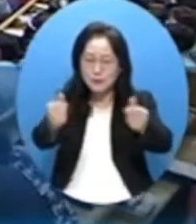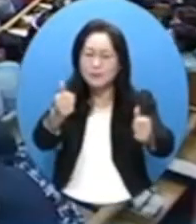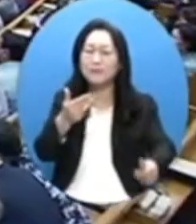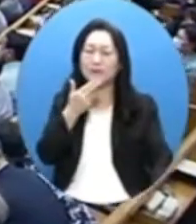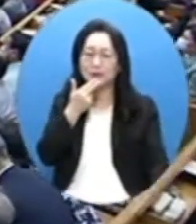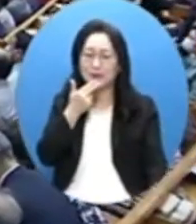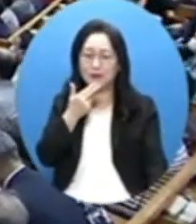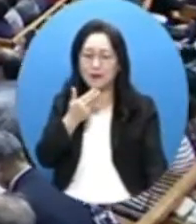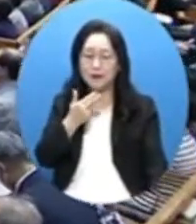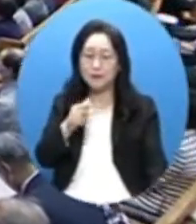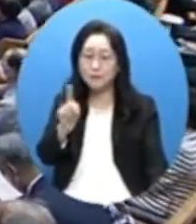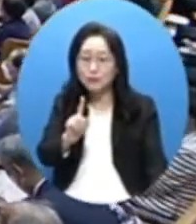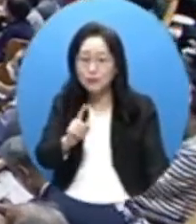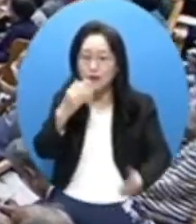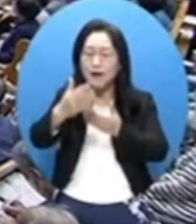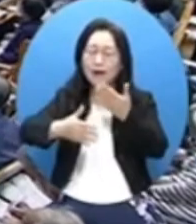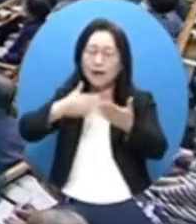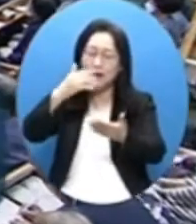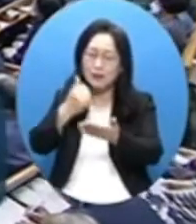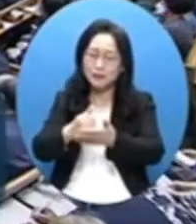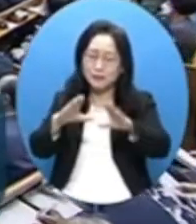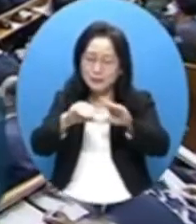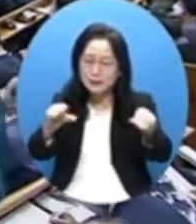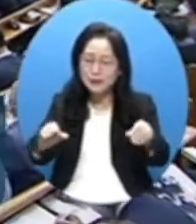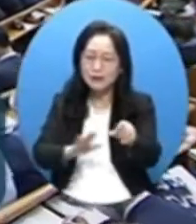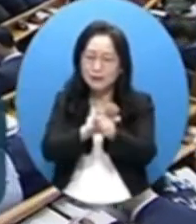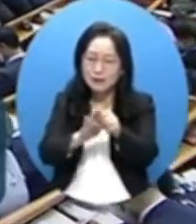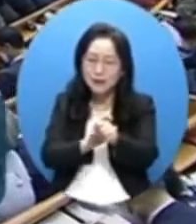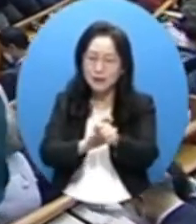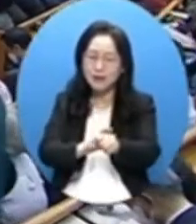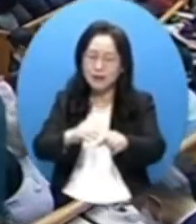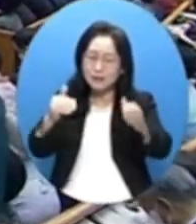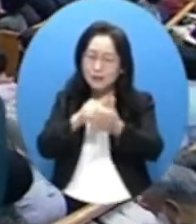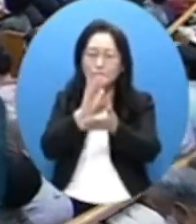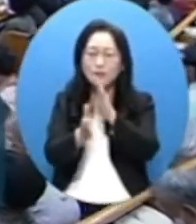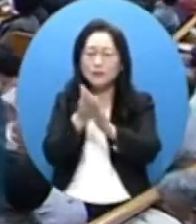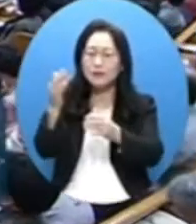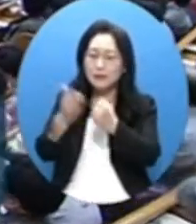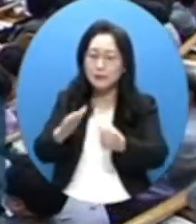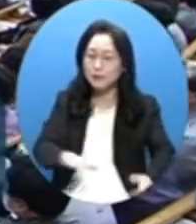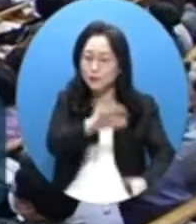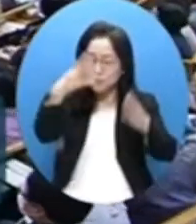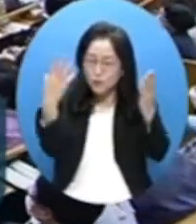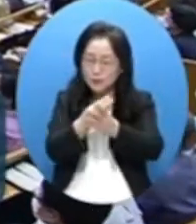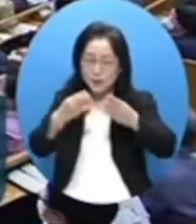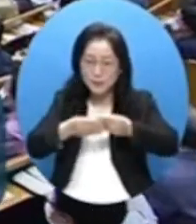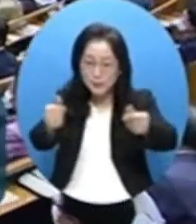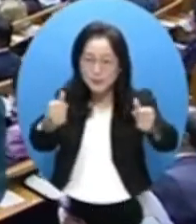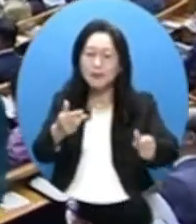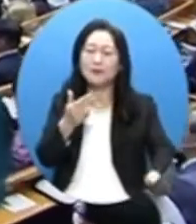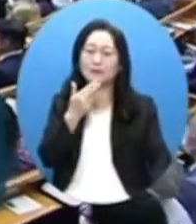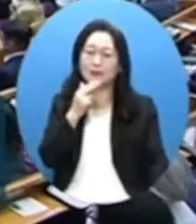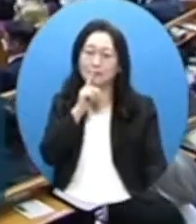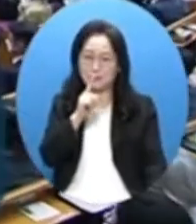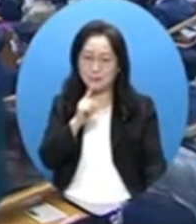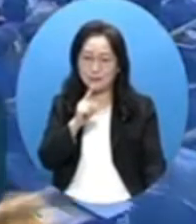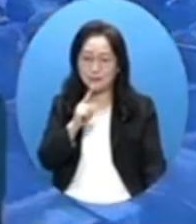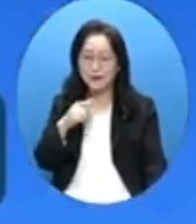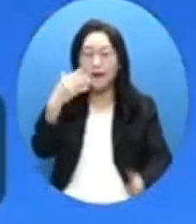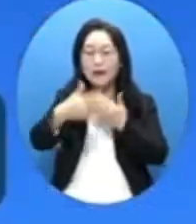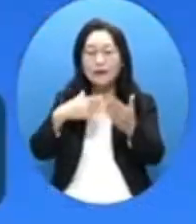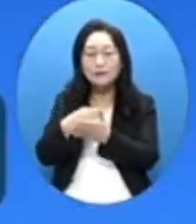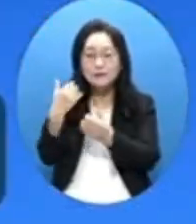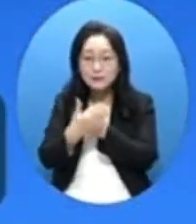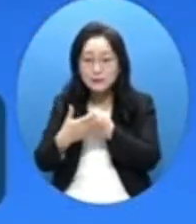하나님의 인자와 그 길이 무궁화에서 우리가 진멸되지 않습니다 하나님은 은혜